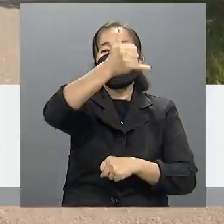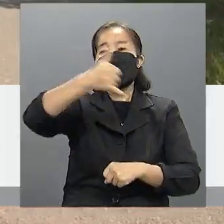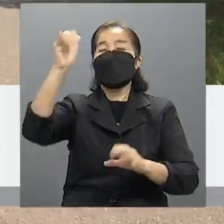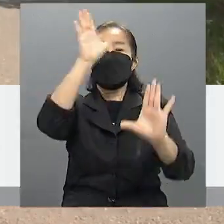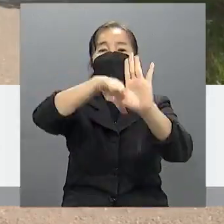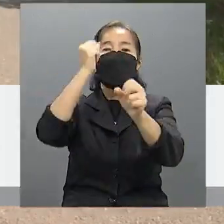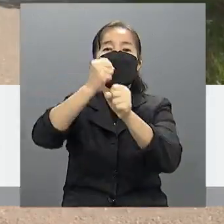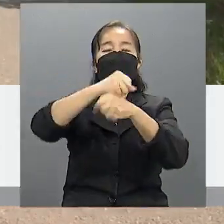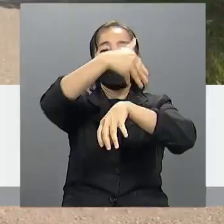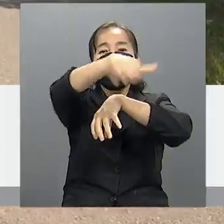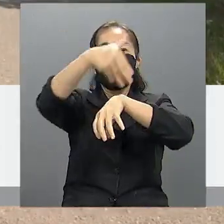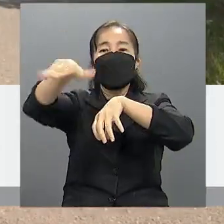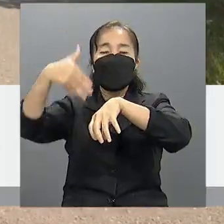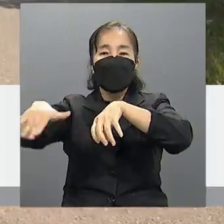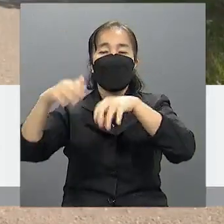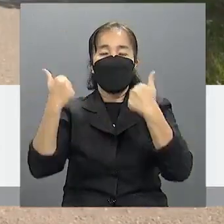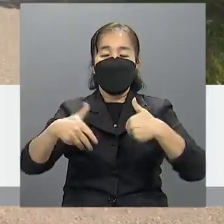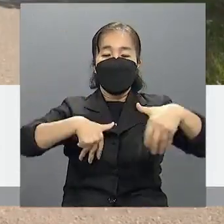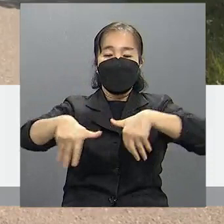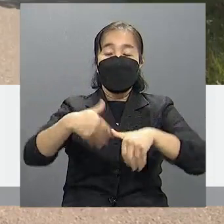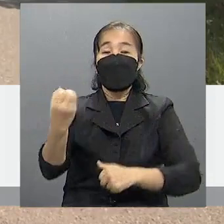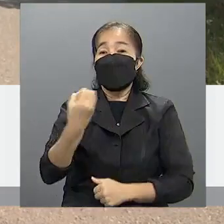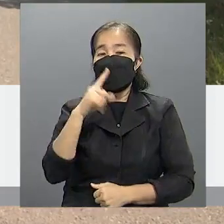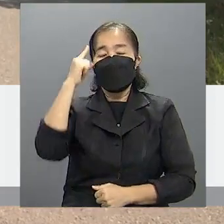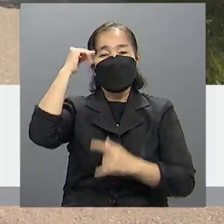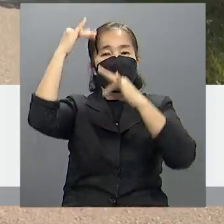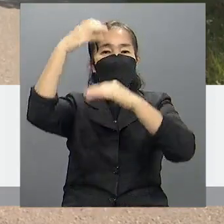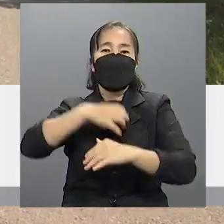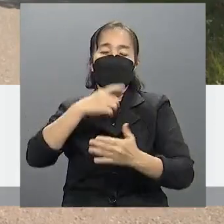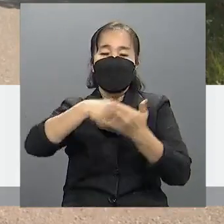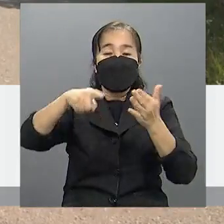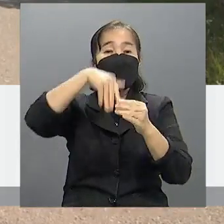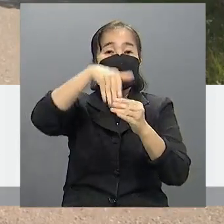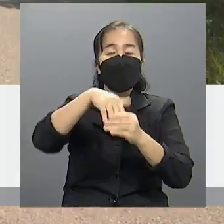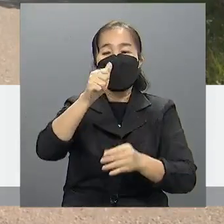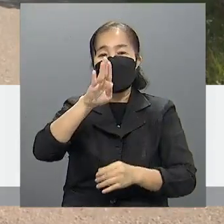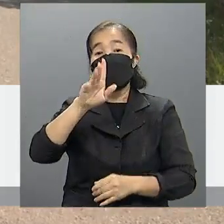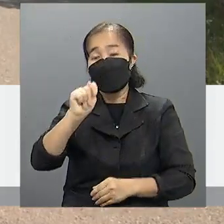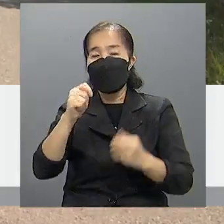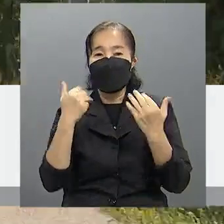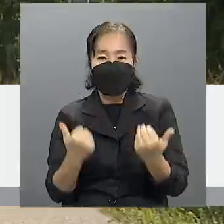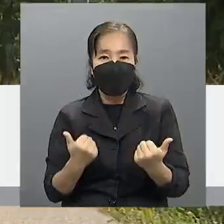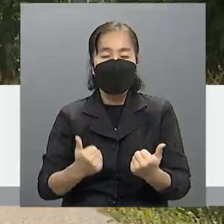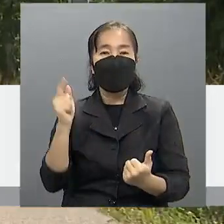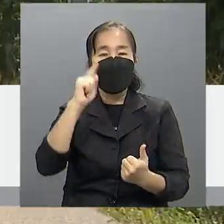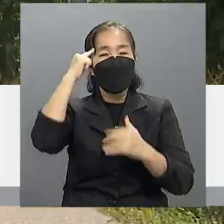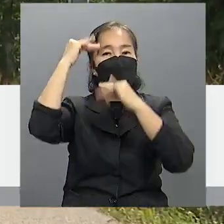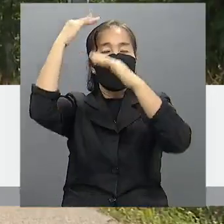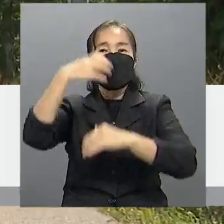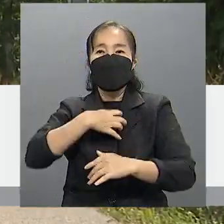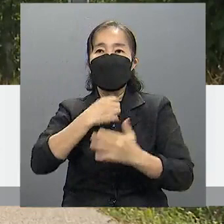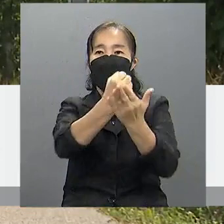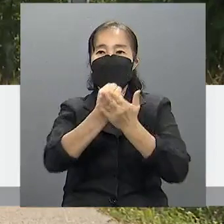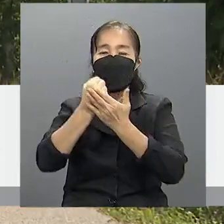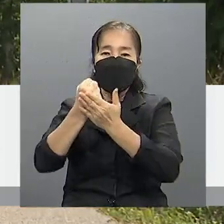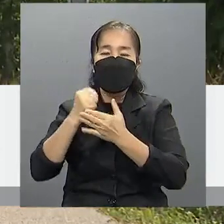ชาวบ้านระบุว่าคาดหวังกับการเลือกตั้งนายกองค์การบริหารส่วนตำบลในครั้งนี้ต้องการให้มาช่วยฟื้นฟูเศรษฐกิ